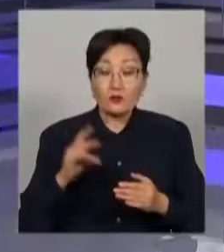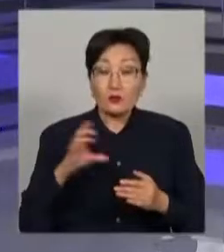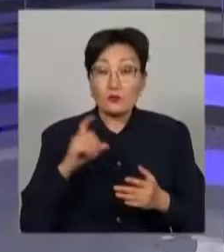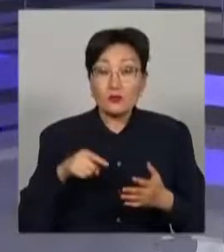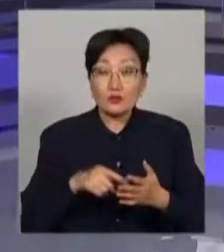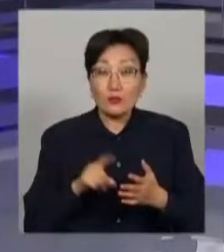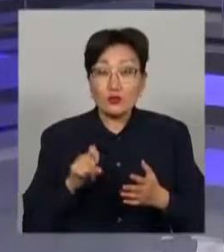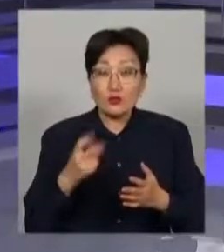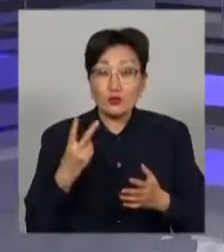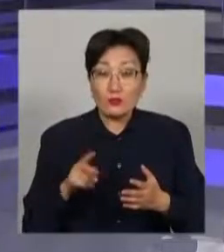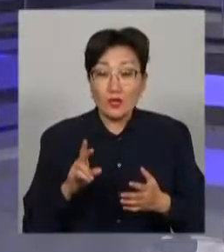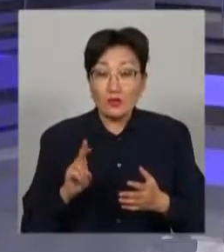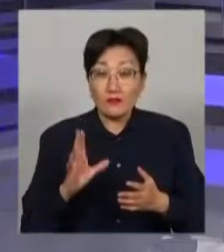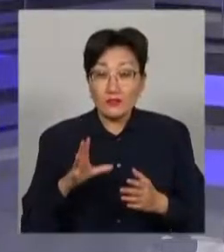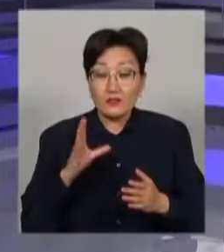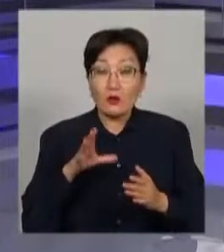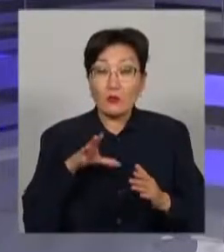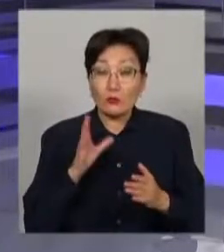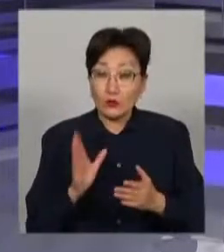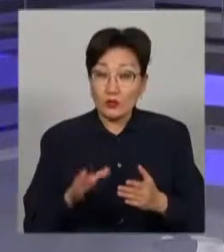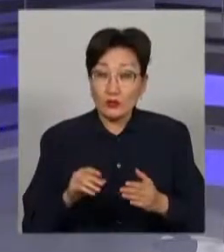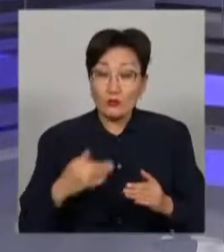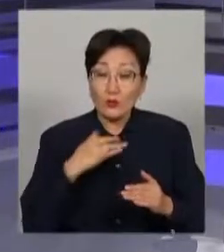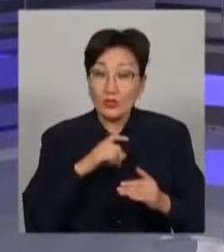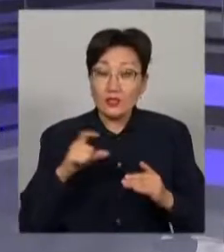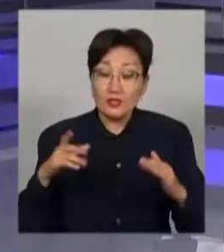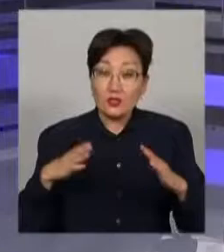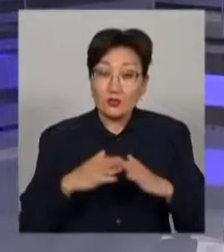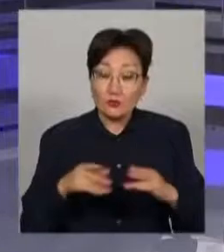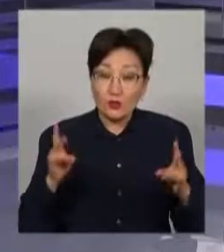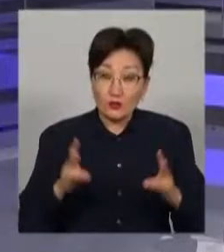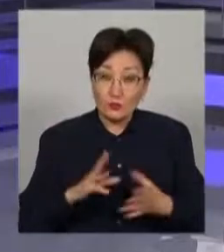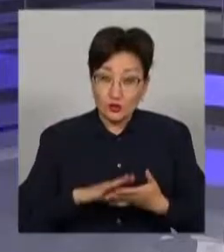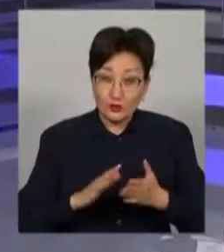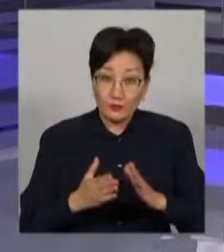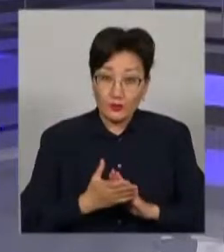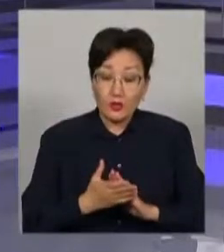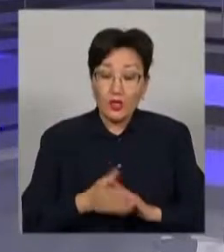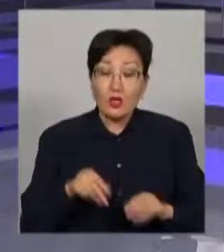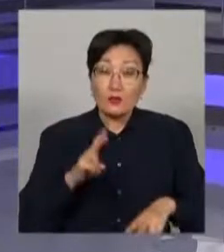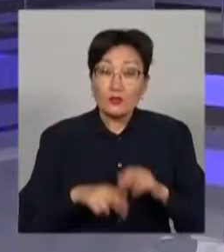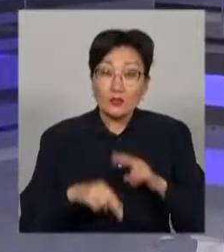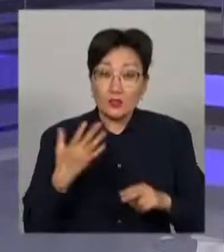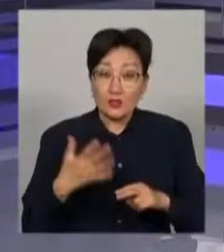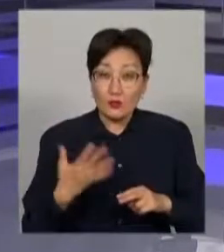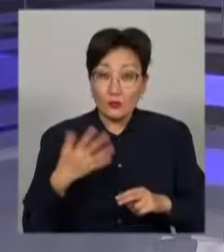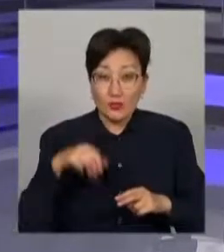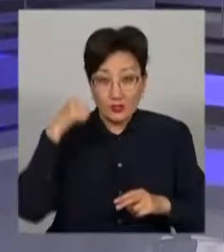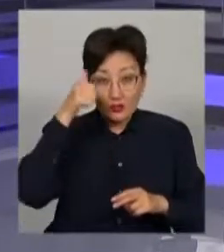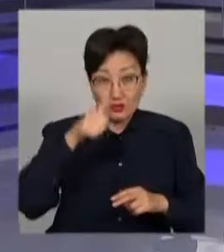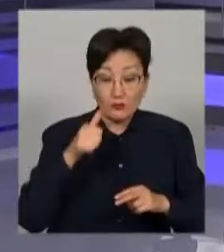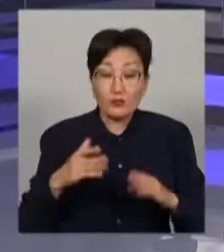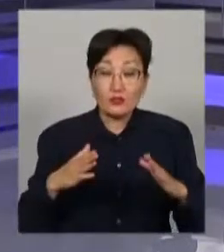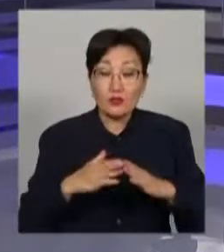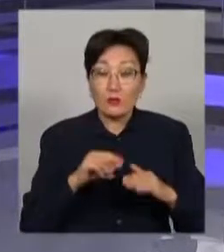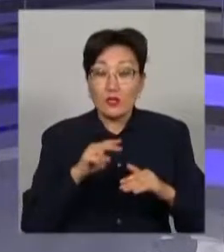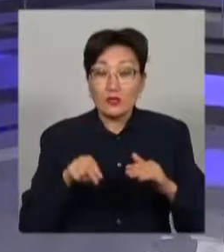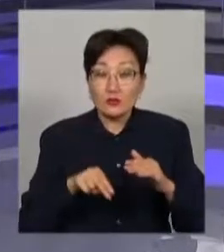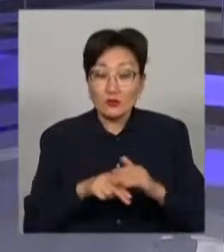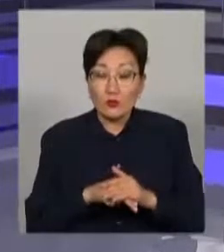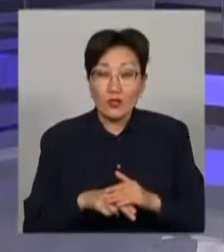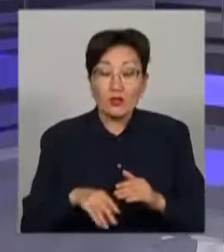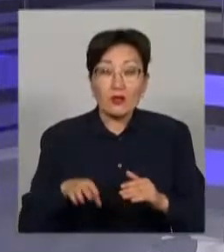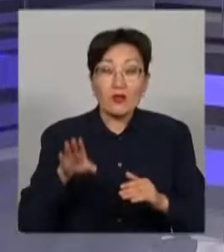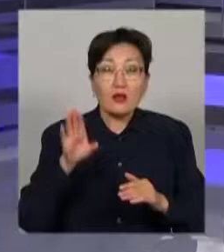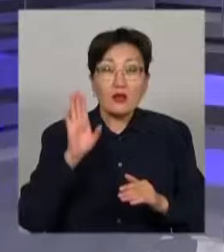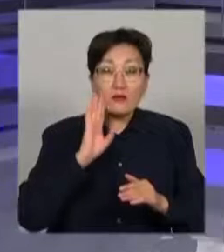Елордада 120 пәтерлі көп қабатты тұрғын үй апатты жағдайда. Салынғанына 55 жылдан асқан үйдің жертөлесі кәріз